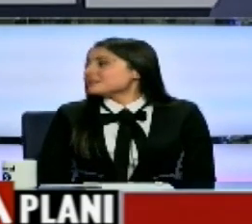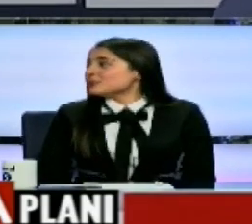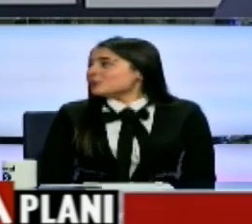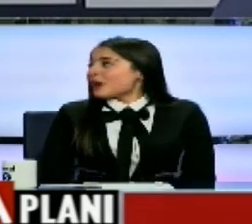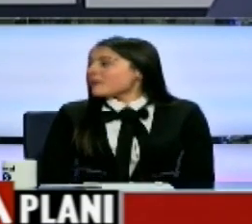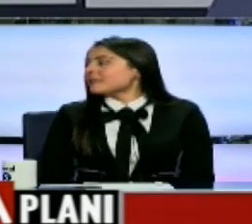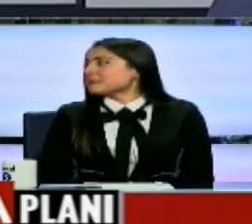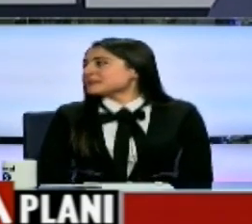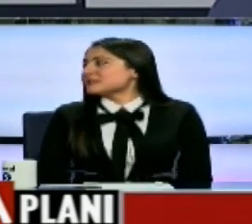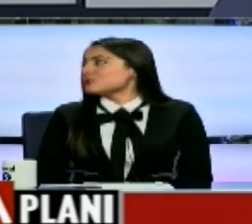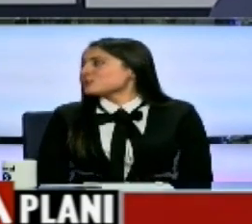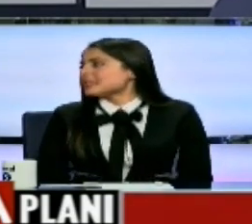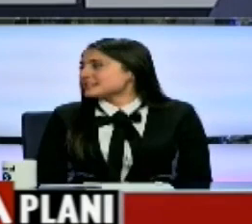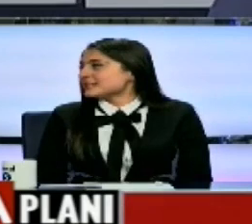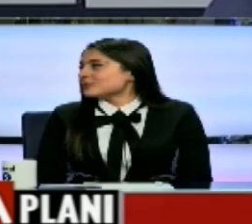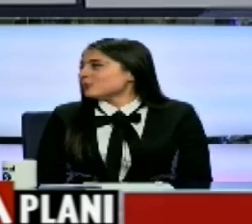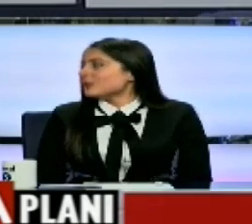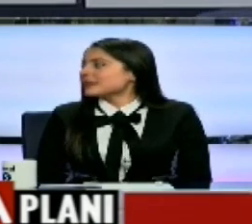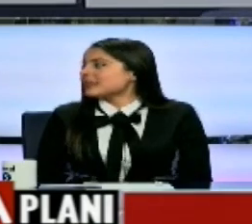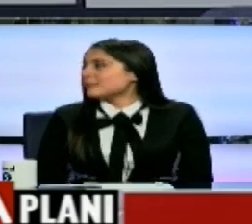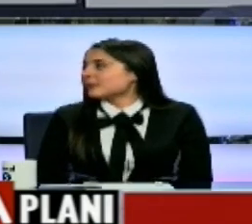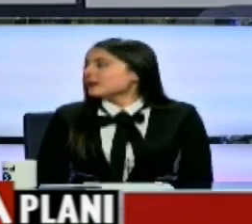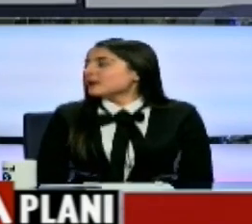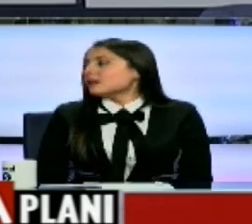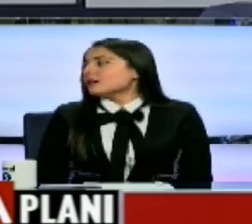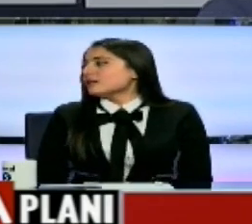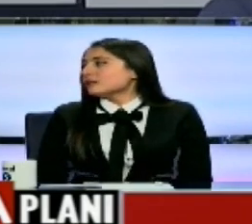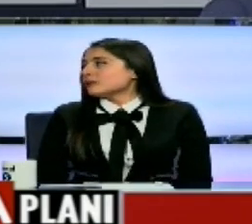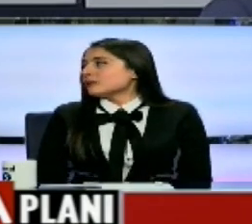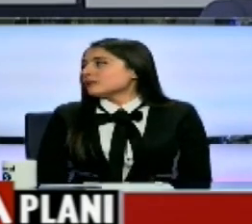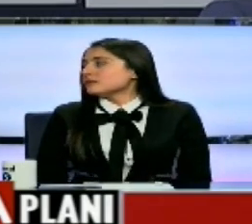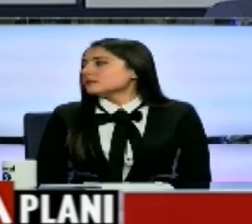Kısaca bir rüyamı anlatmak istiyorum sizlere diyor Veysel Bey.